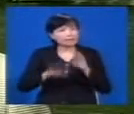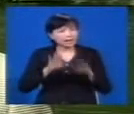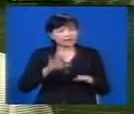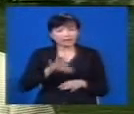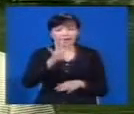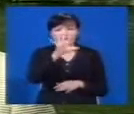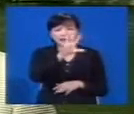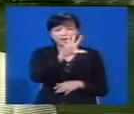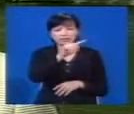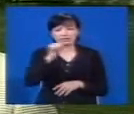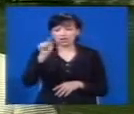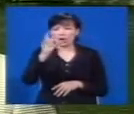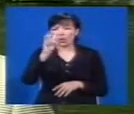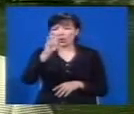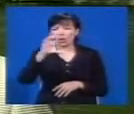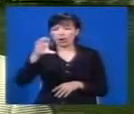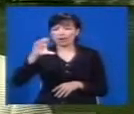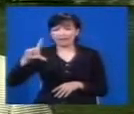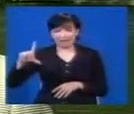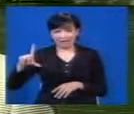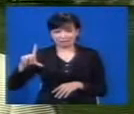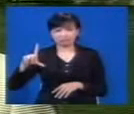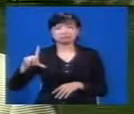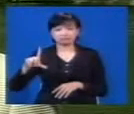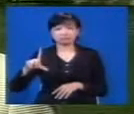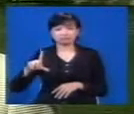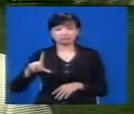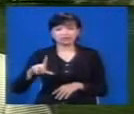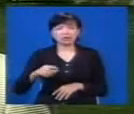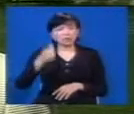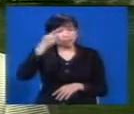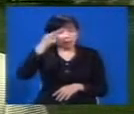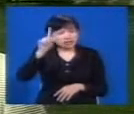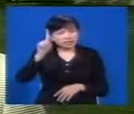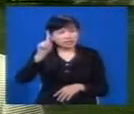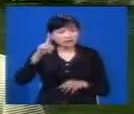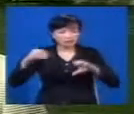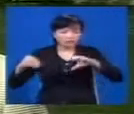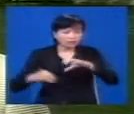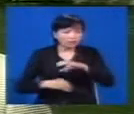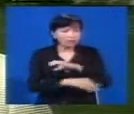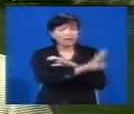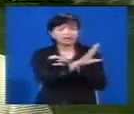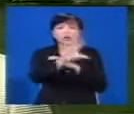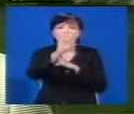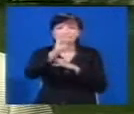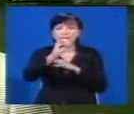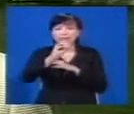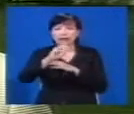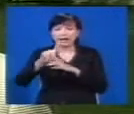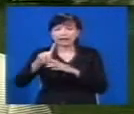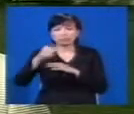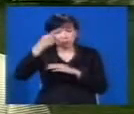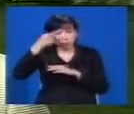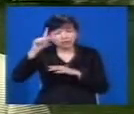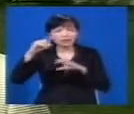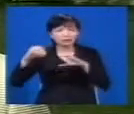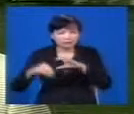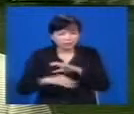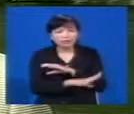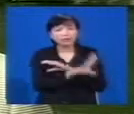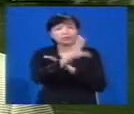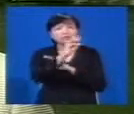ะครับการระบายออกเนี่ยมันระบายจากแม่น้ำปะจินได้วันประมาณ60ล้านก็ตีสัก10วันนะครับตอนนี้พอถึงแม่น้ำบางประกง